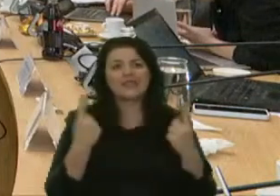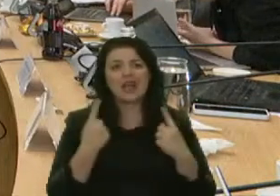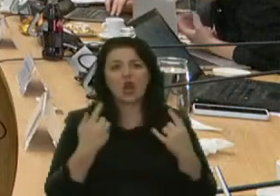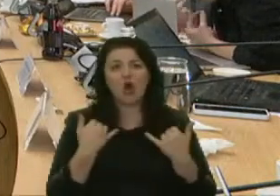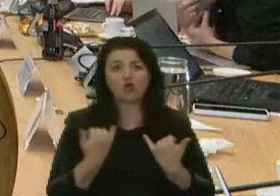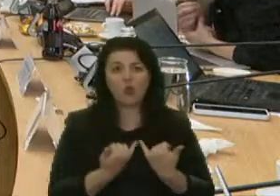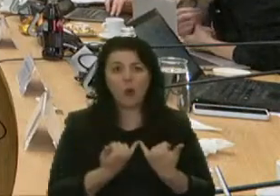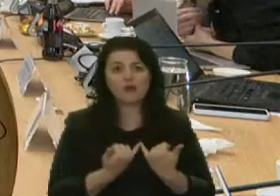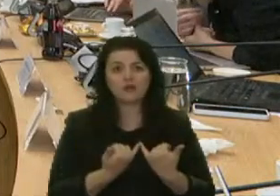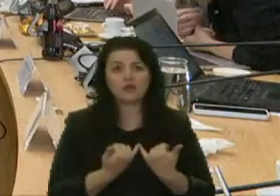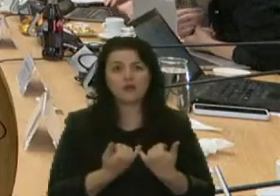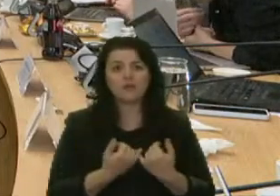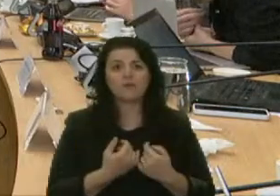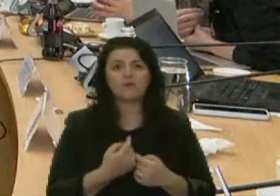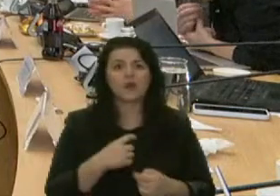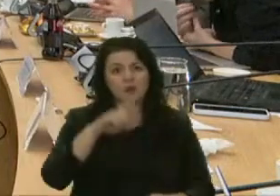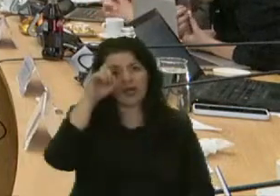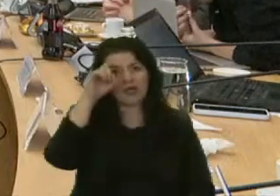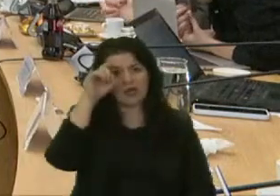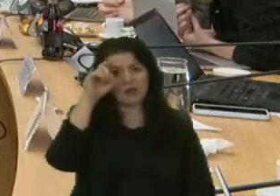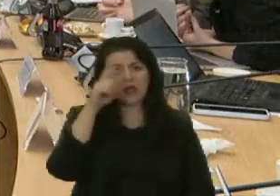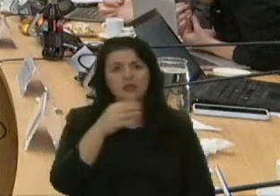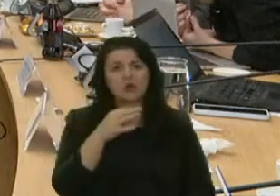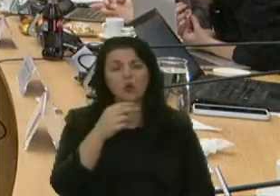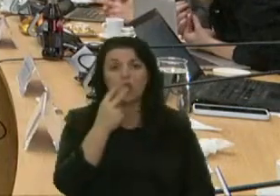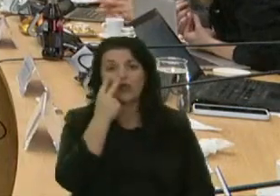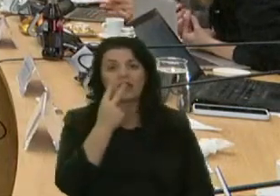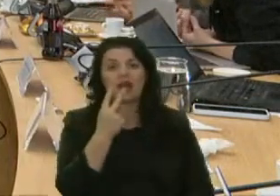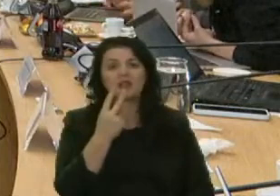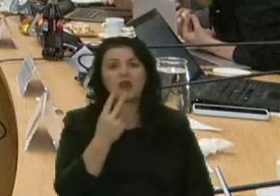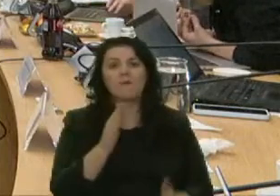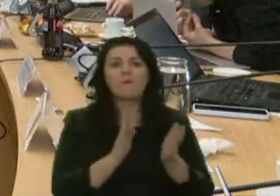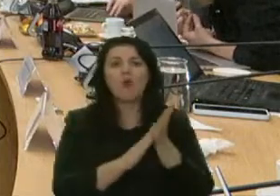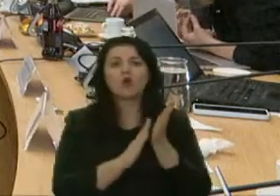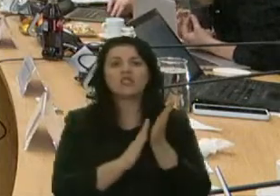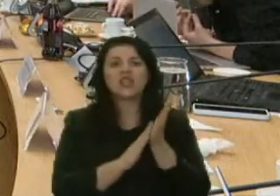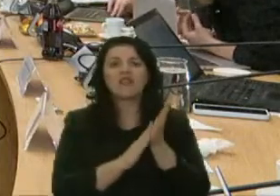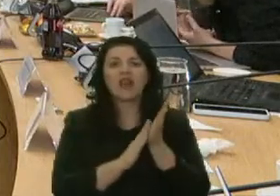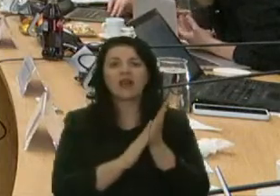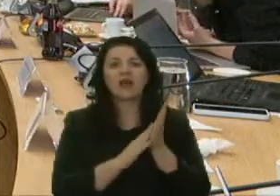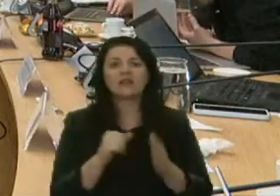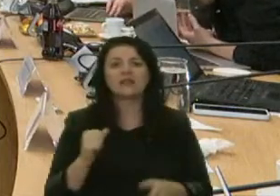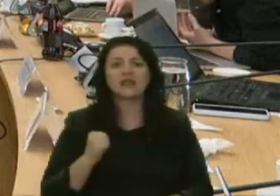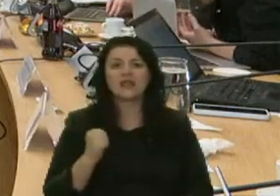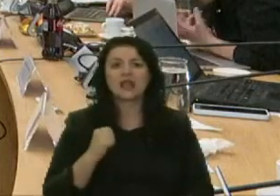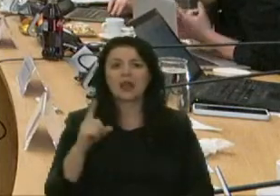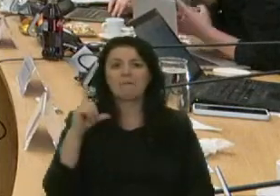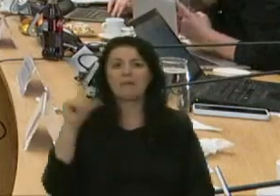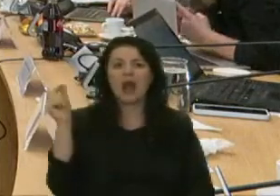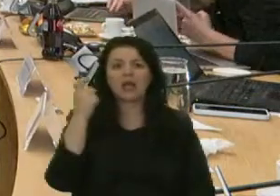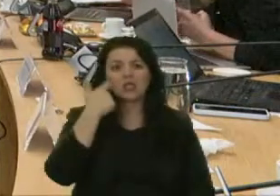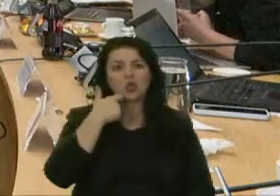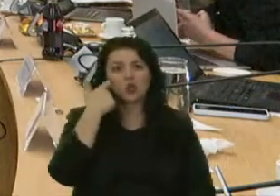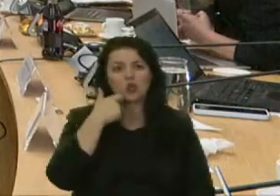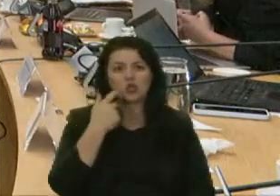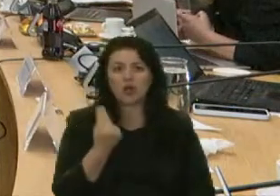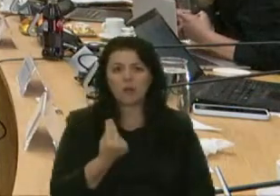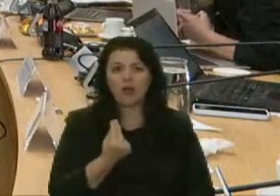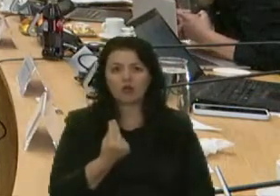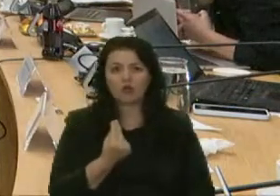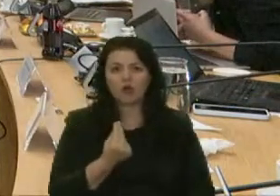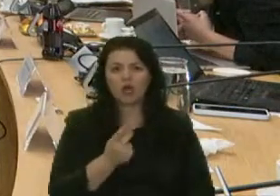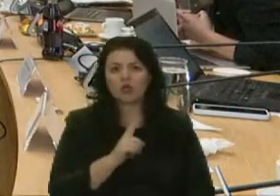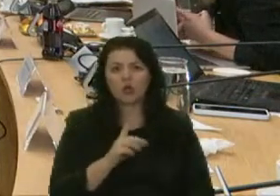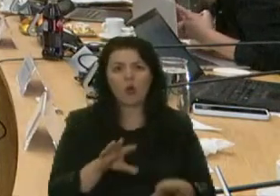noastre și dacă nu mă credeți pe cuvânt uitați vă Care sunt motivele pentru care tinerii pleacă din Cluj pleacă datorită faptului